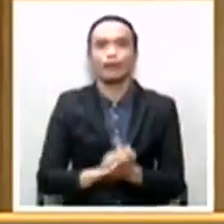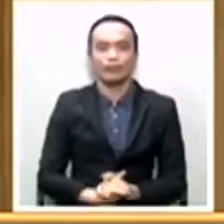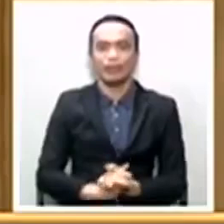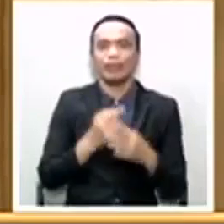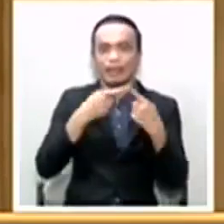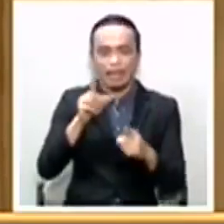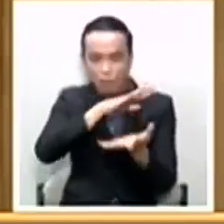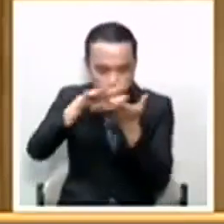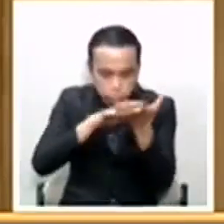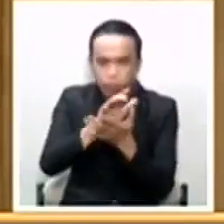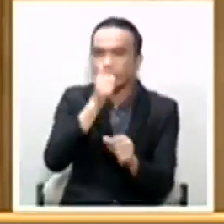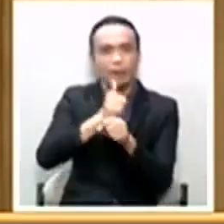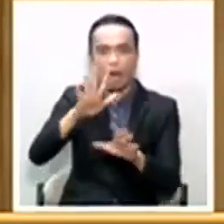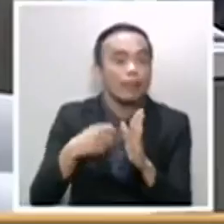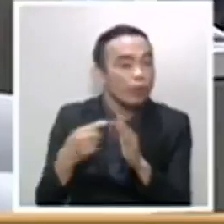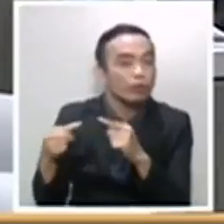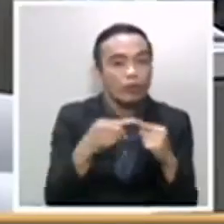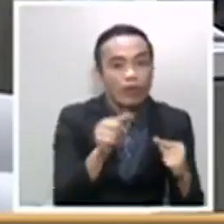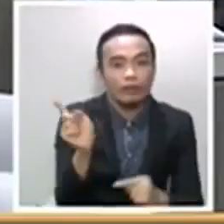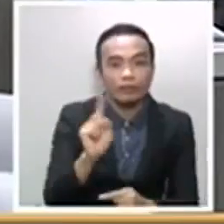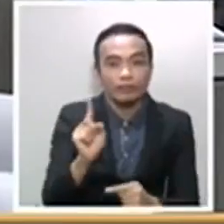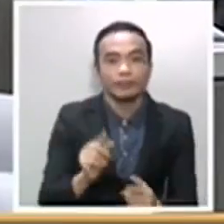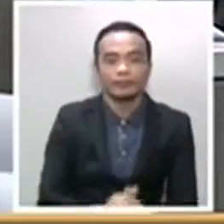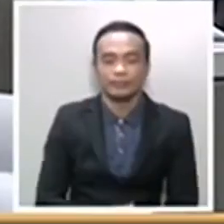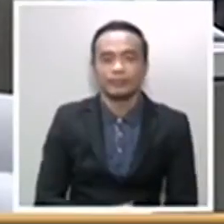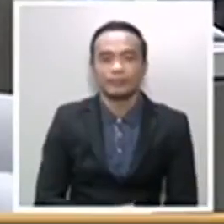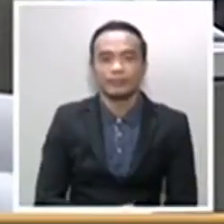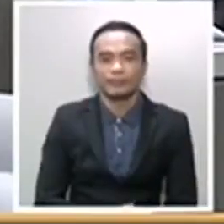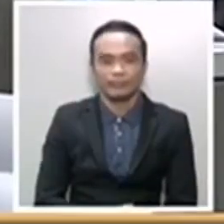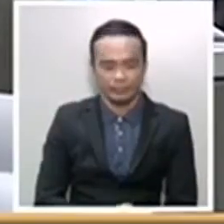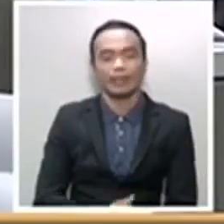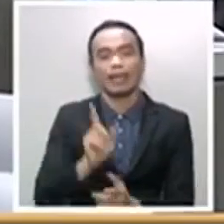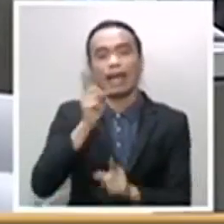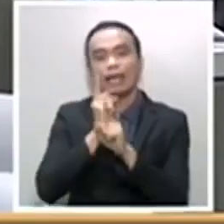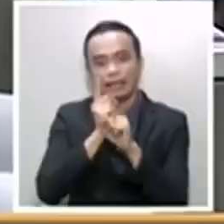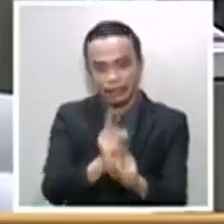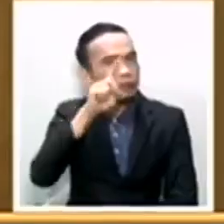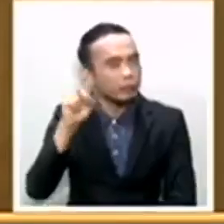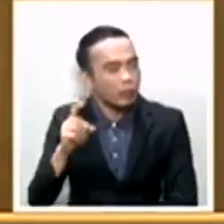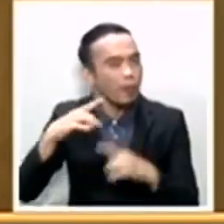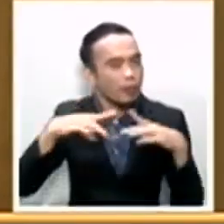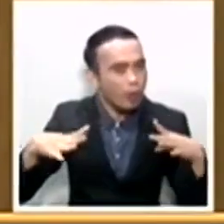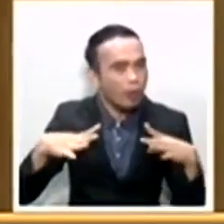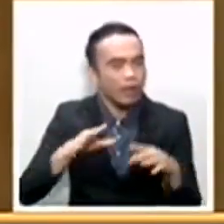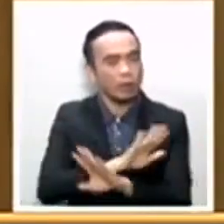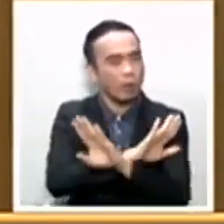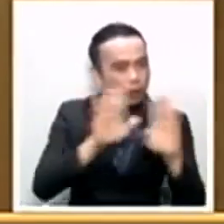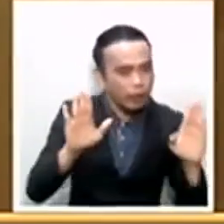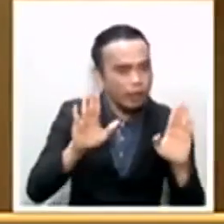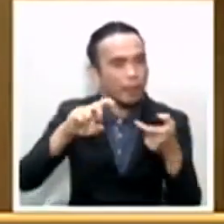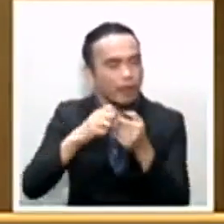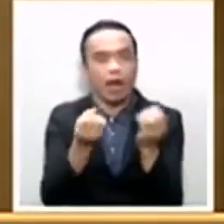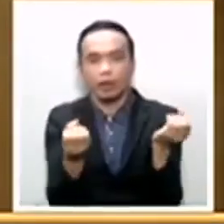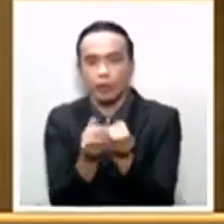ตีพันกันอย่างนี้ไม่ได้ผมรับไม่ได้นะครับ คนที่รับหน้าที่โดยตรงในการชี้แจงในเรื่องของปมประเ